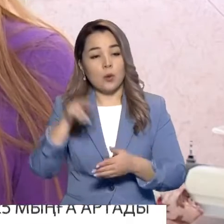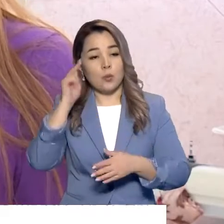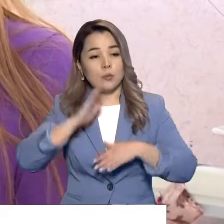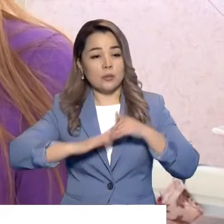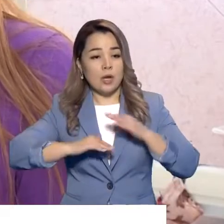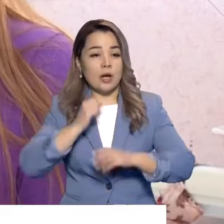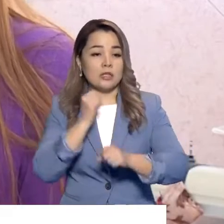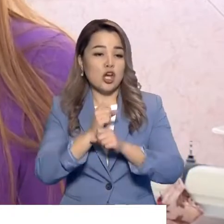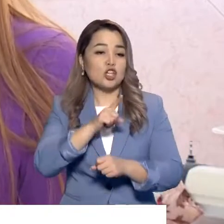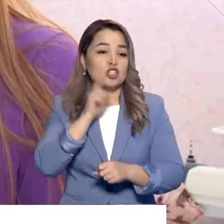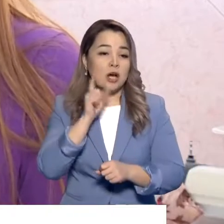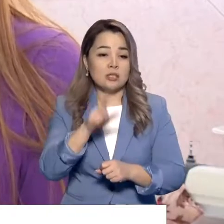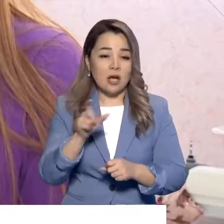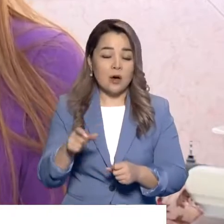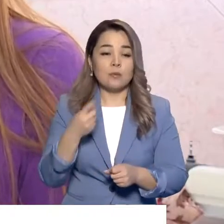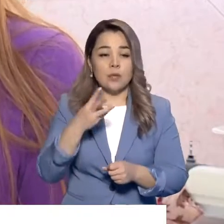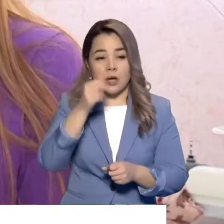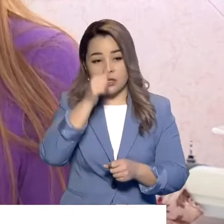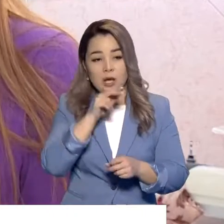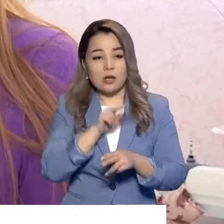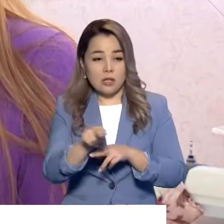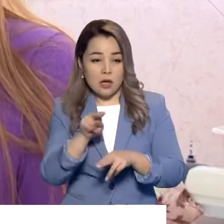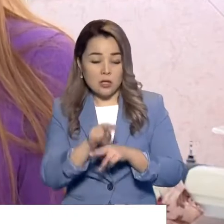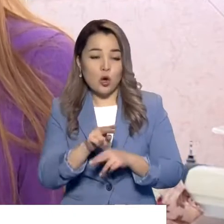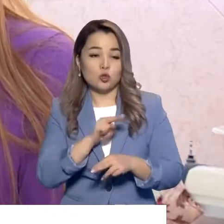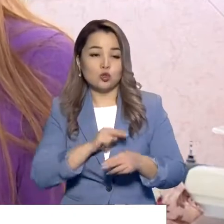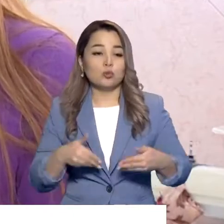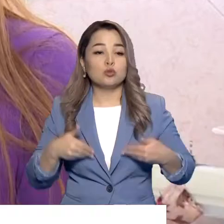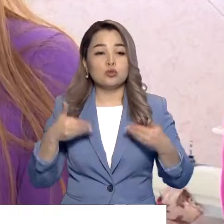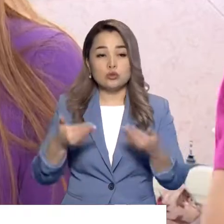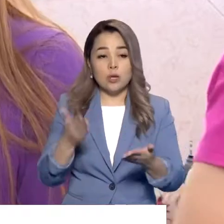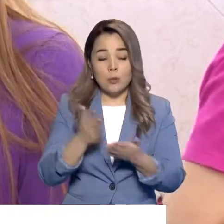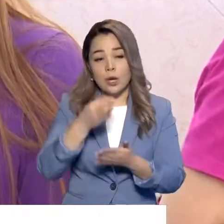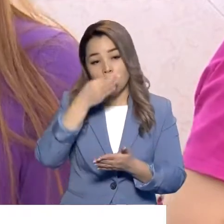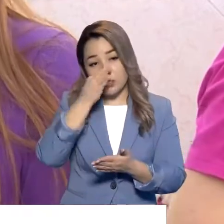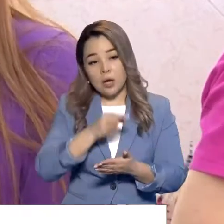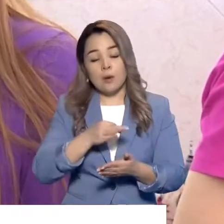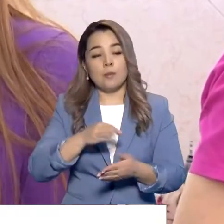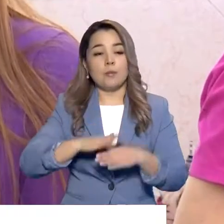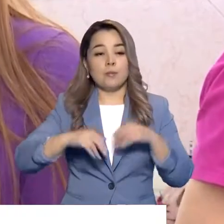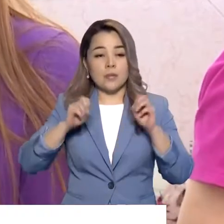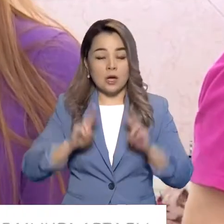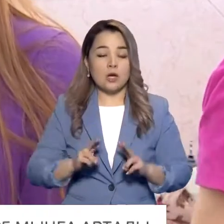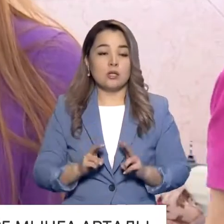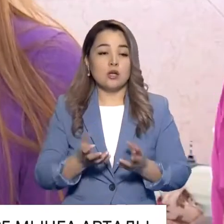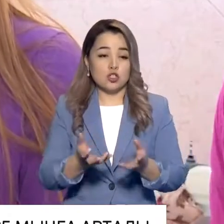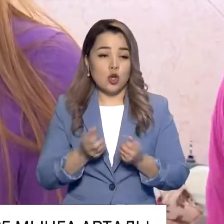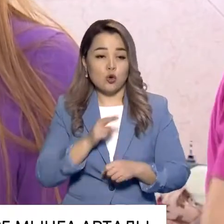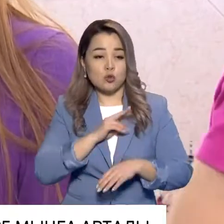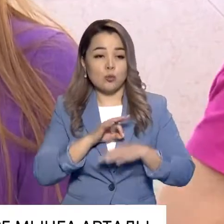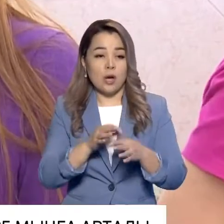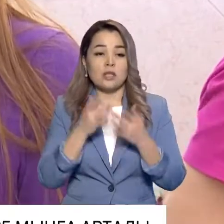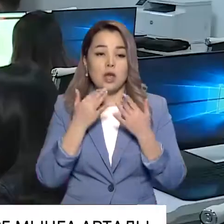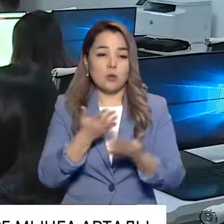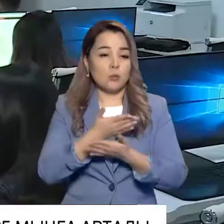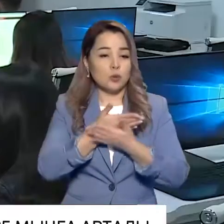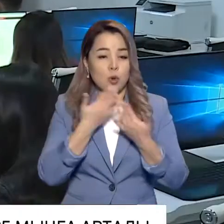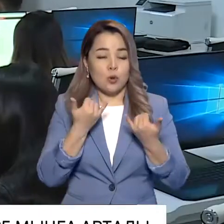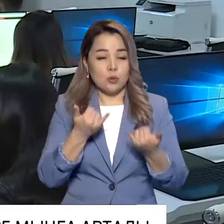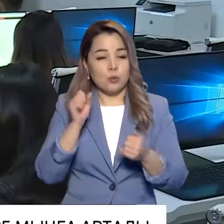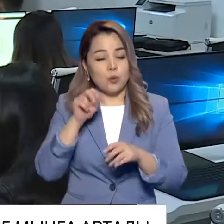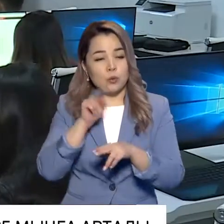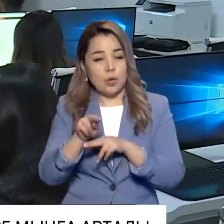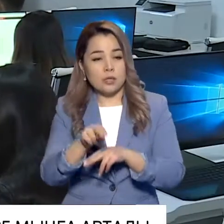Қолынан іс келетін жастарды бірнеше ай дайындап, сосын жұмыс ұсынамыз. Бізде тек тәжірибелі маманды жұмысқа қабылдау керек деген талап жоқ.